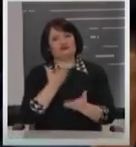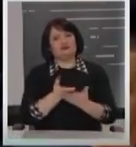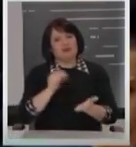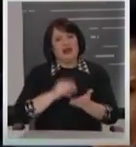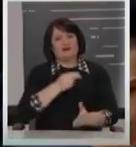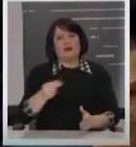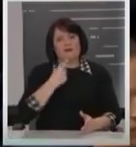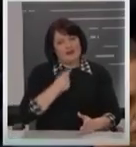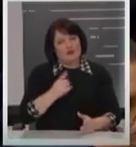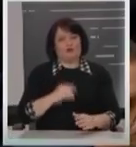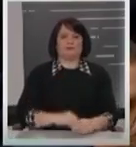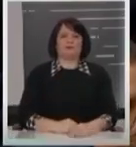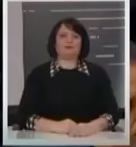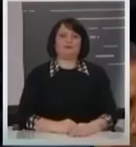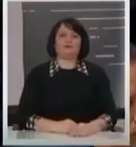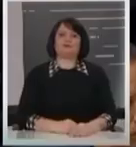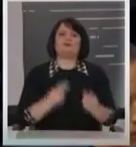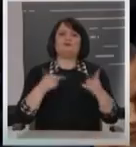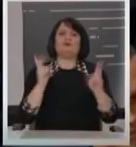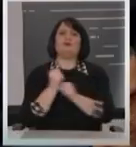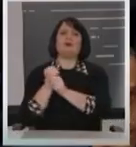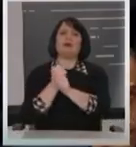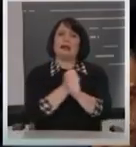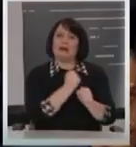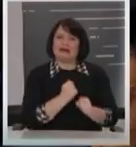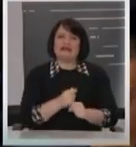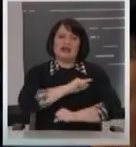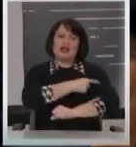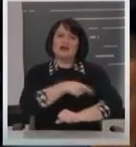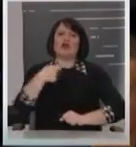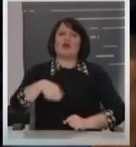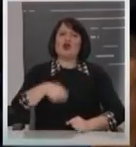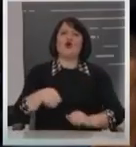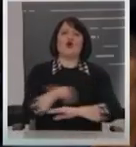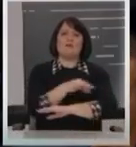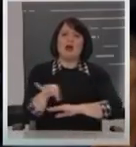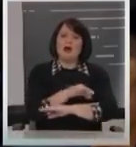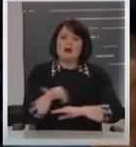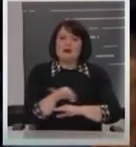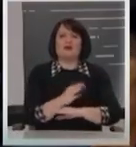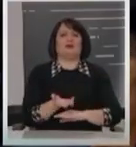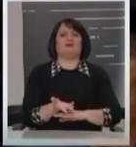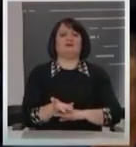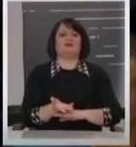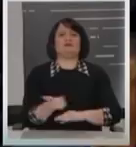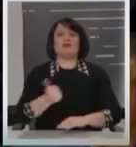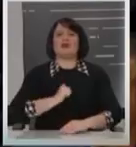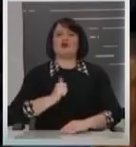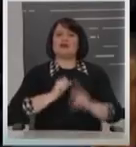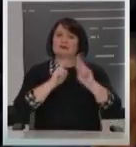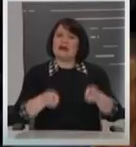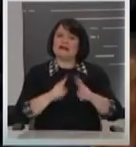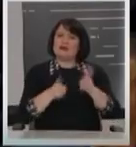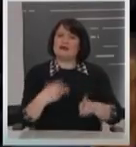επανέλθω. Οι ελεύθεροι επαγγελματίες, γιατροί, δικηγόροι, μηχανικοί, ιδιοκτήτες